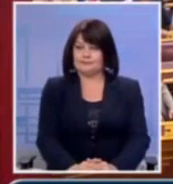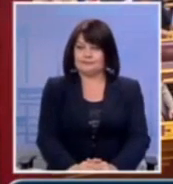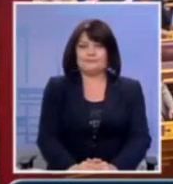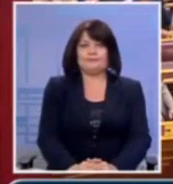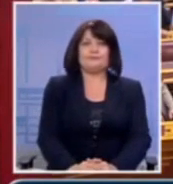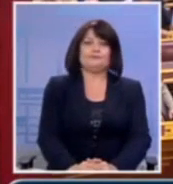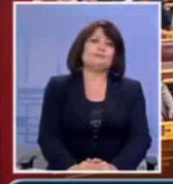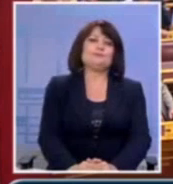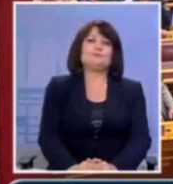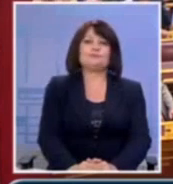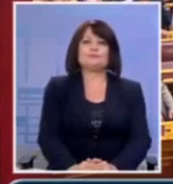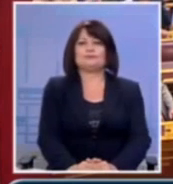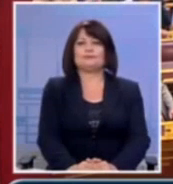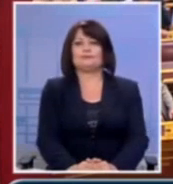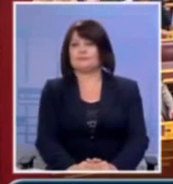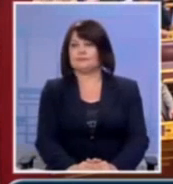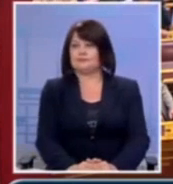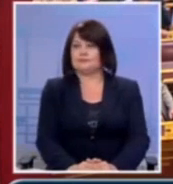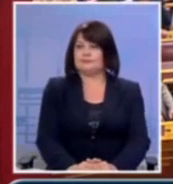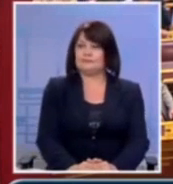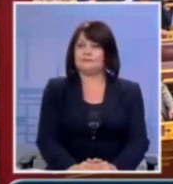Δεν έχετε το λόγο.